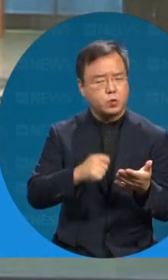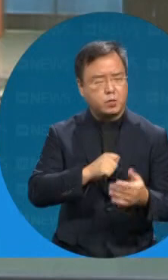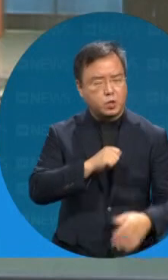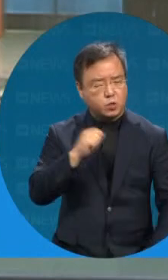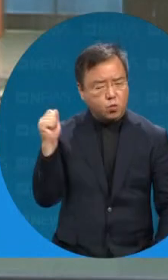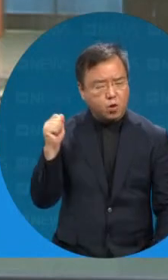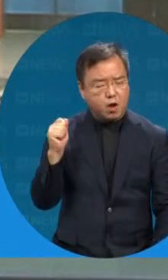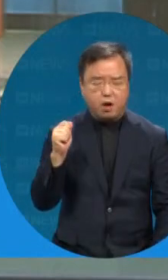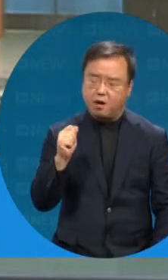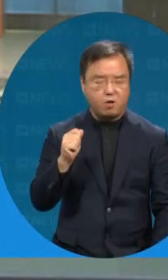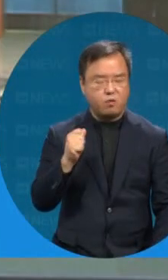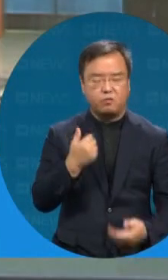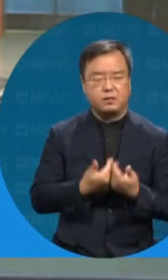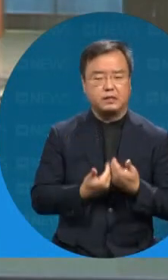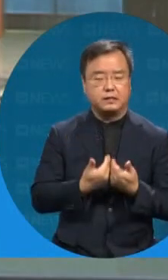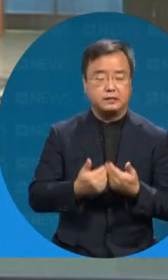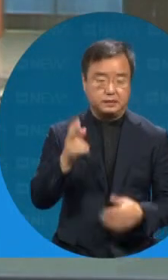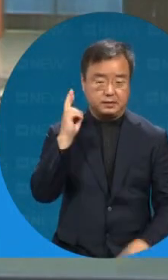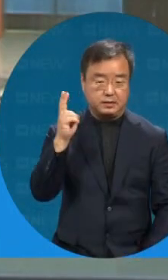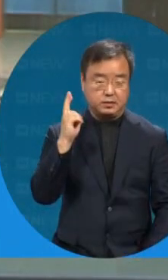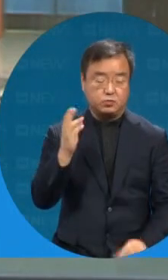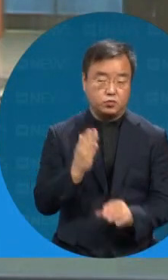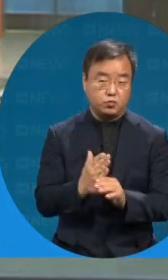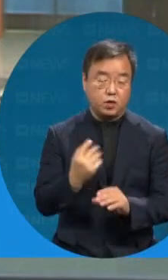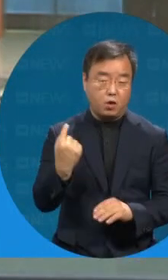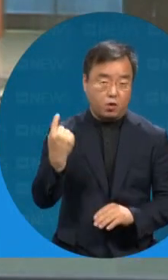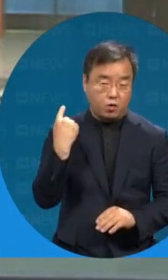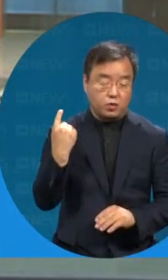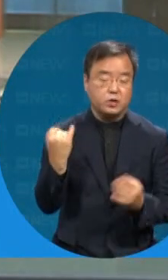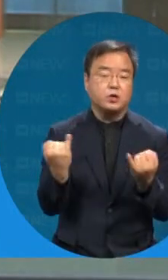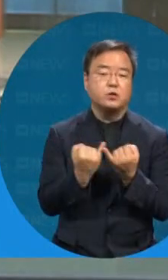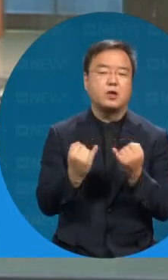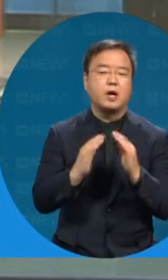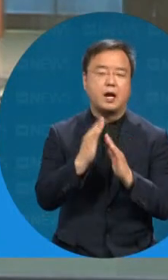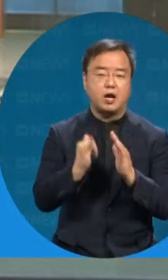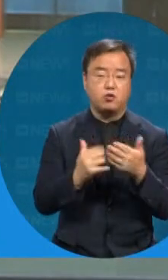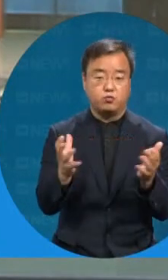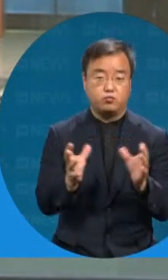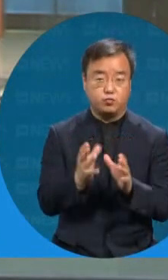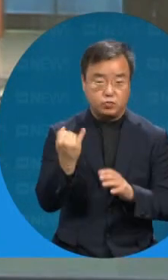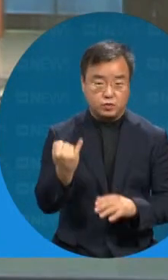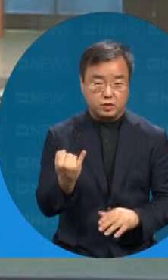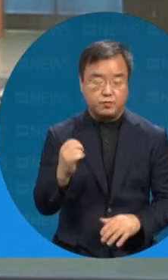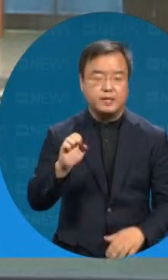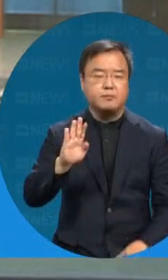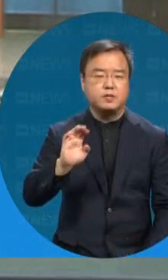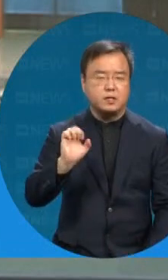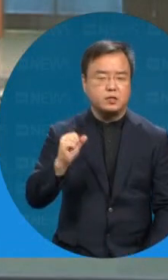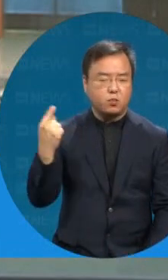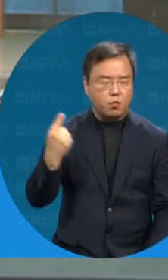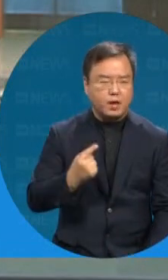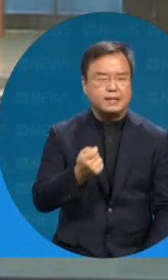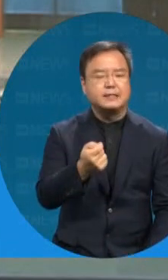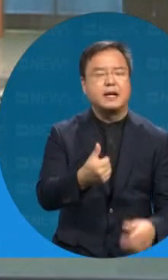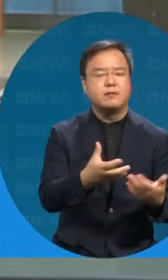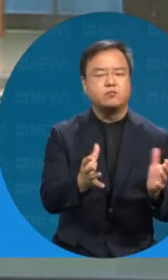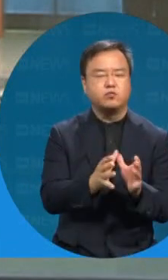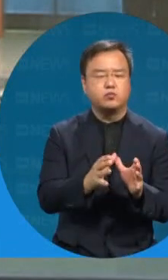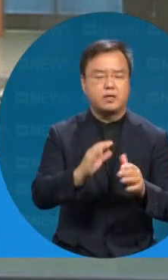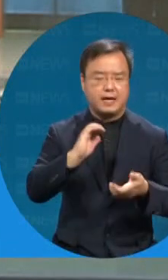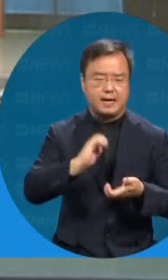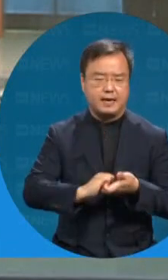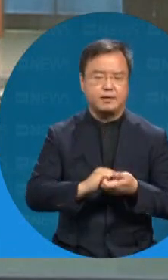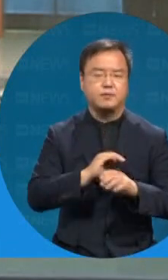장관은 EBS 뉴스에 어제 직접 출연해 미니 부처의 한계를 극복하기 위한 조치였다고 설명했습니다 진태희